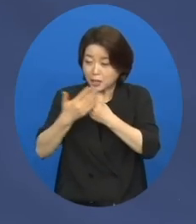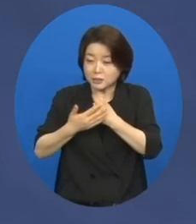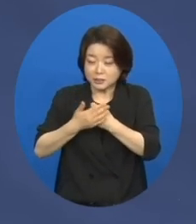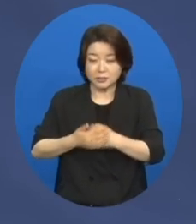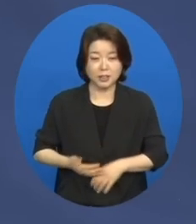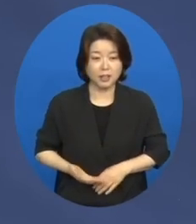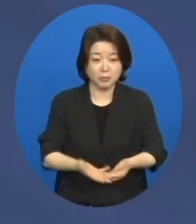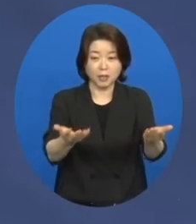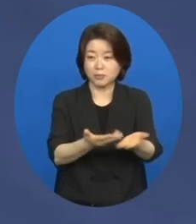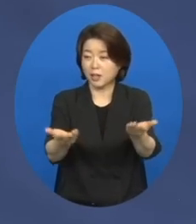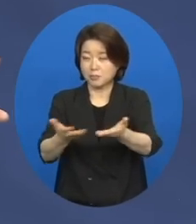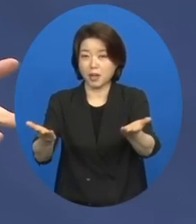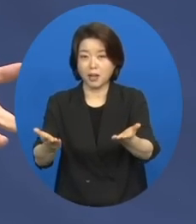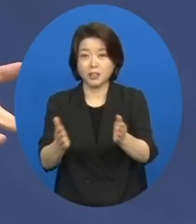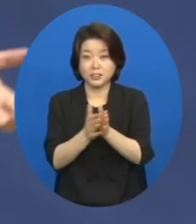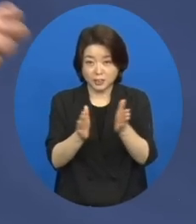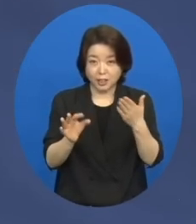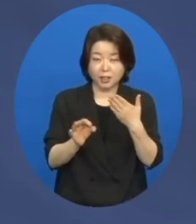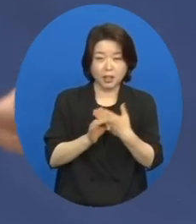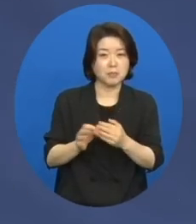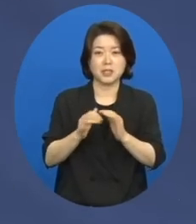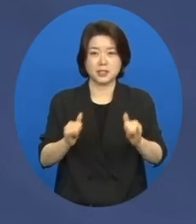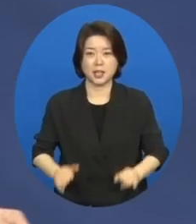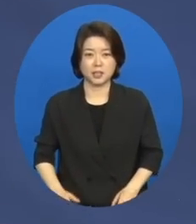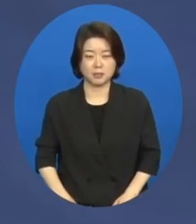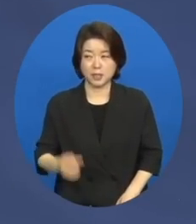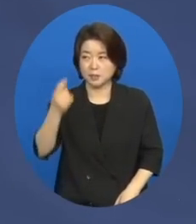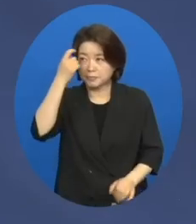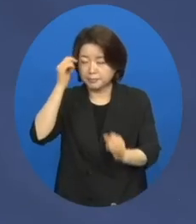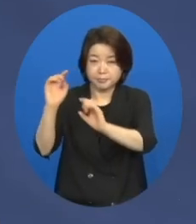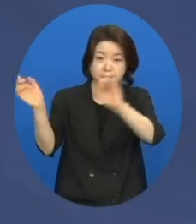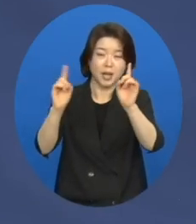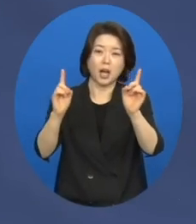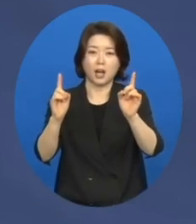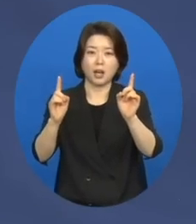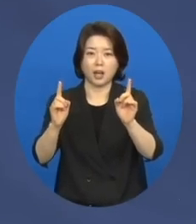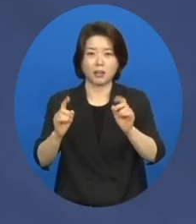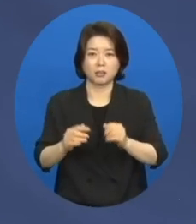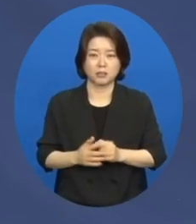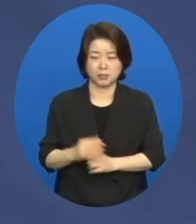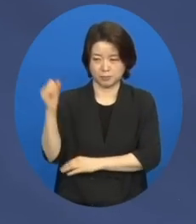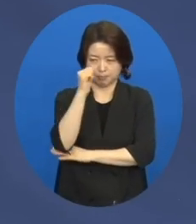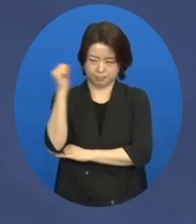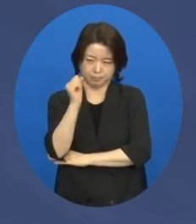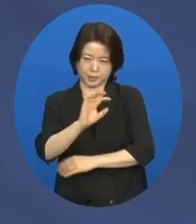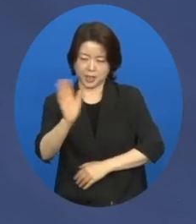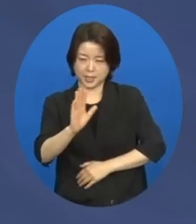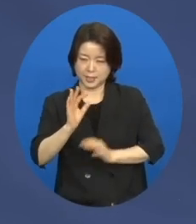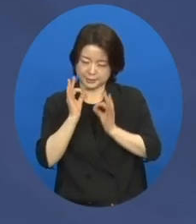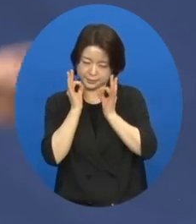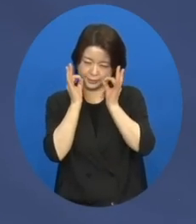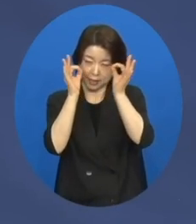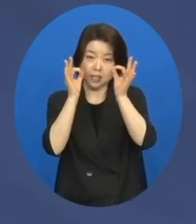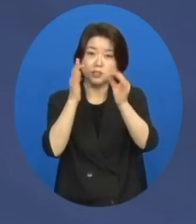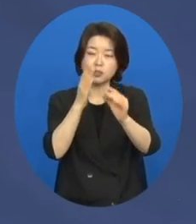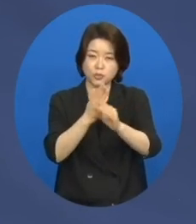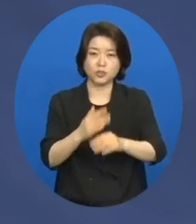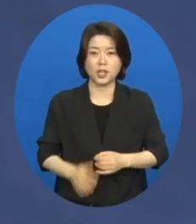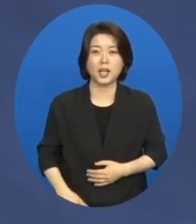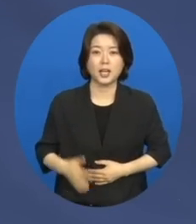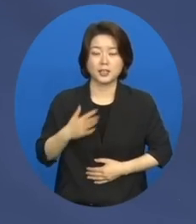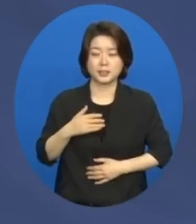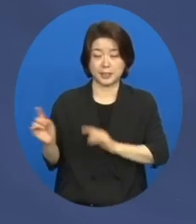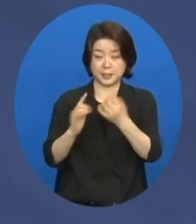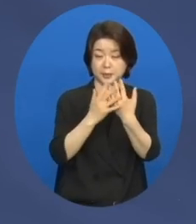나누기 시작하면요, 사람들이 정신을 차리고 안 흔들리려고 애를 쓰다가 저가